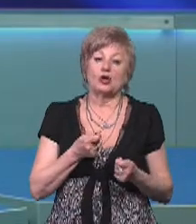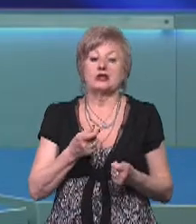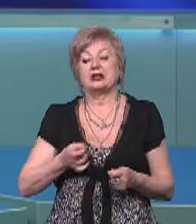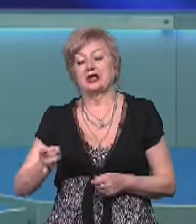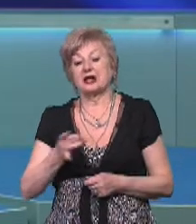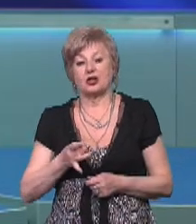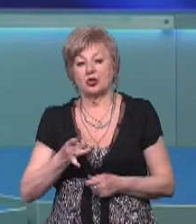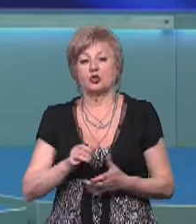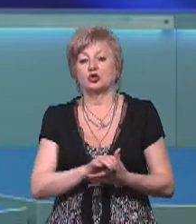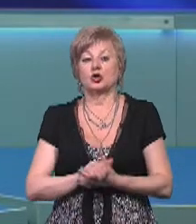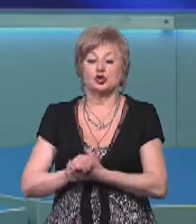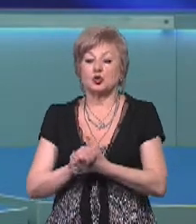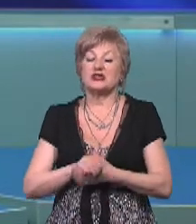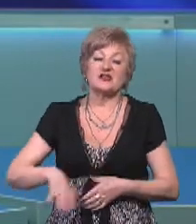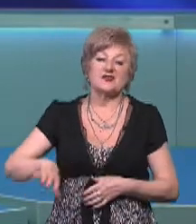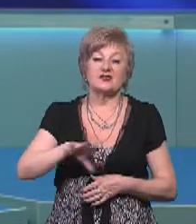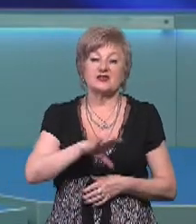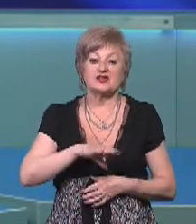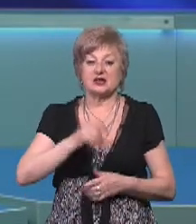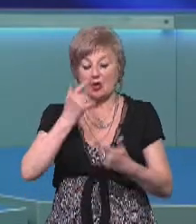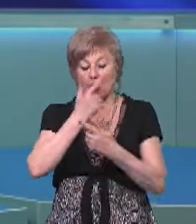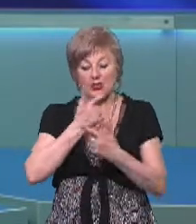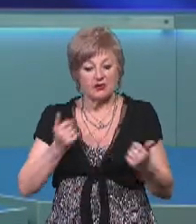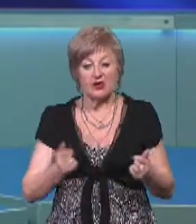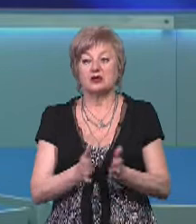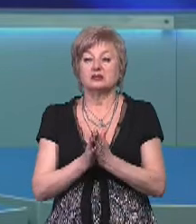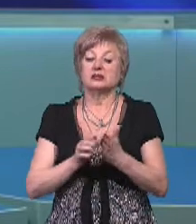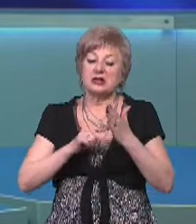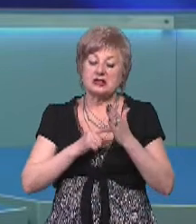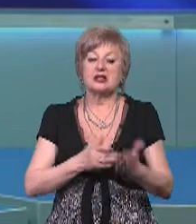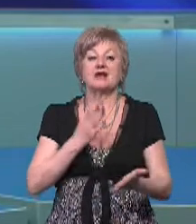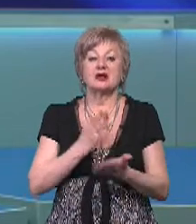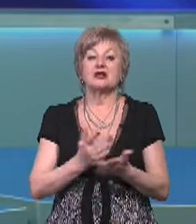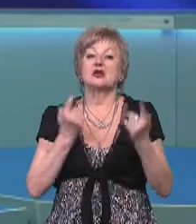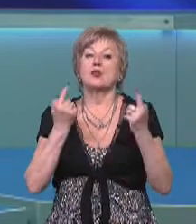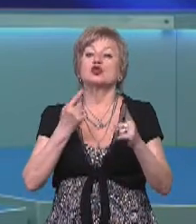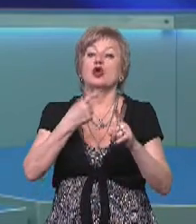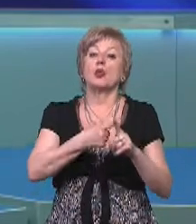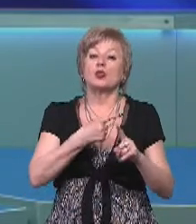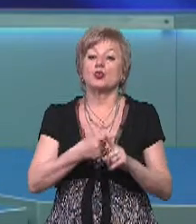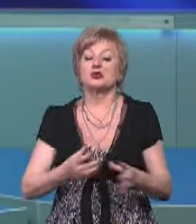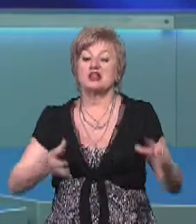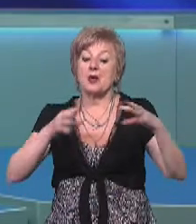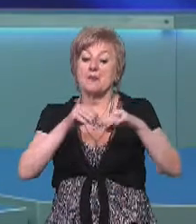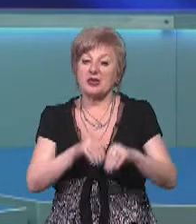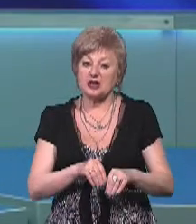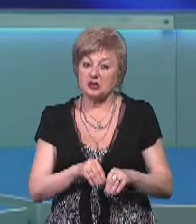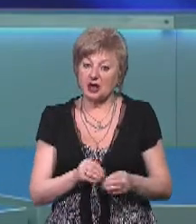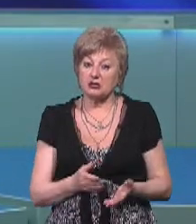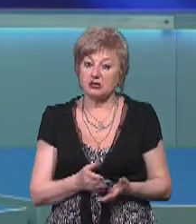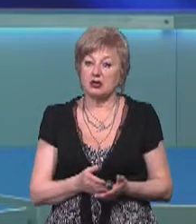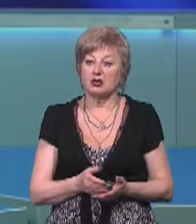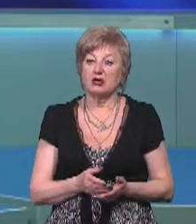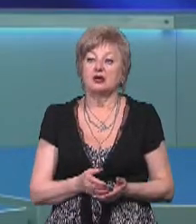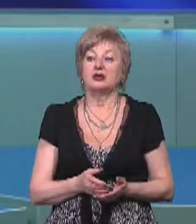Мінрегіон, і Асоціація міст України неодноразово наголошувала на тому, що є величезні плюси у приєднанні до саме міст обласного